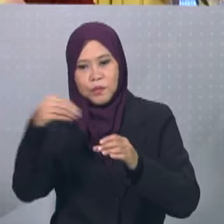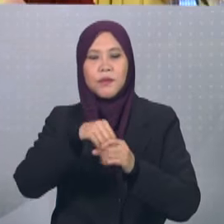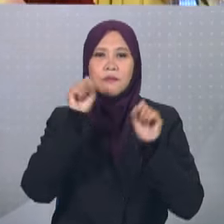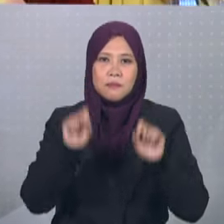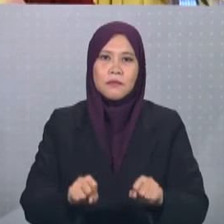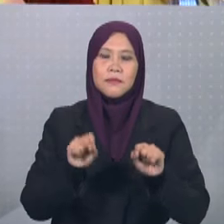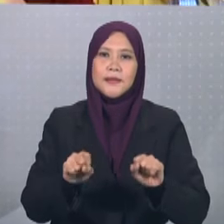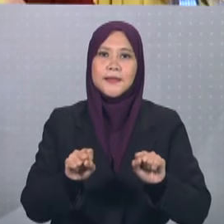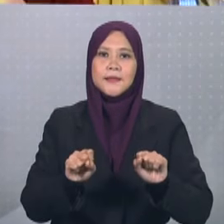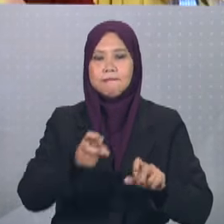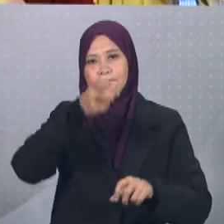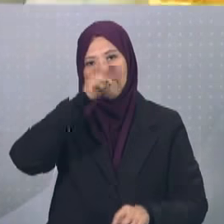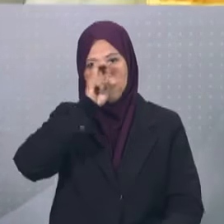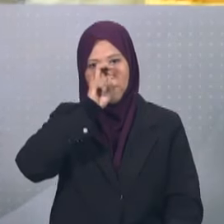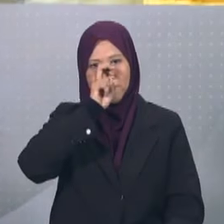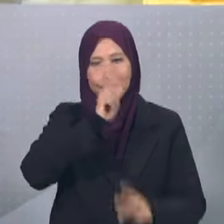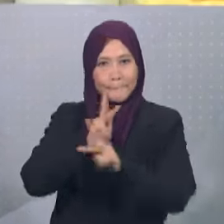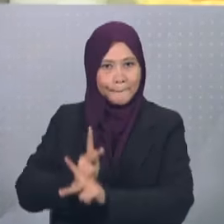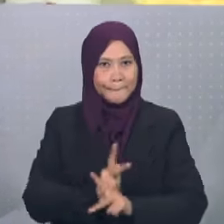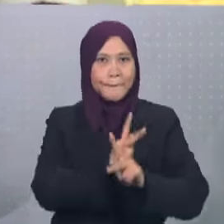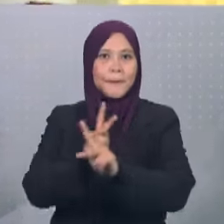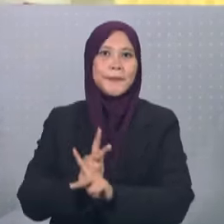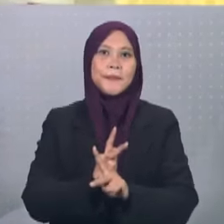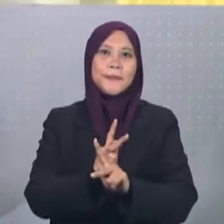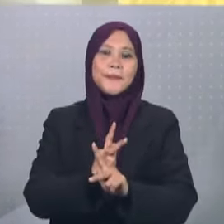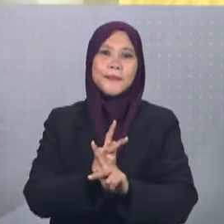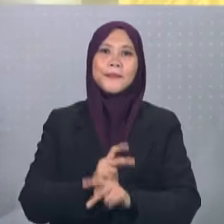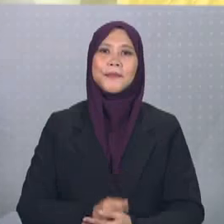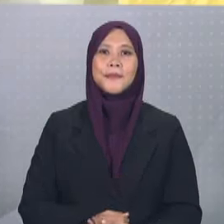kita ketatkan lagi.